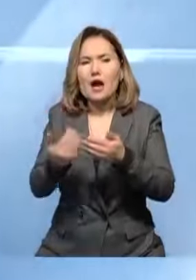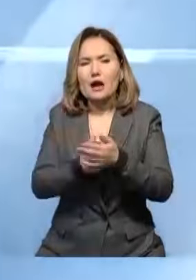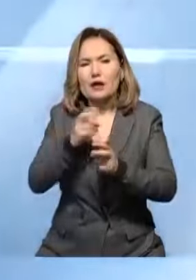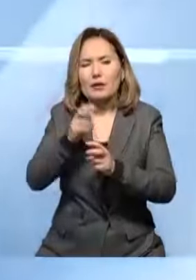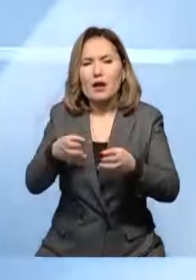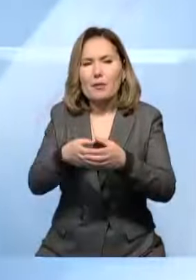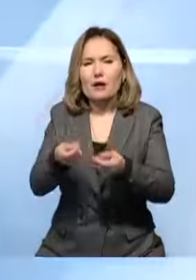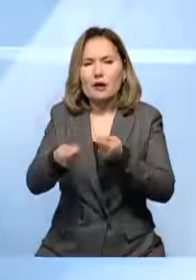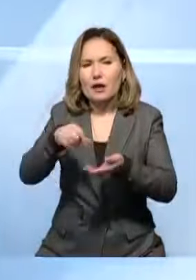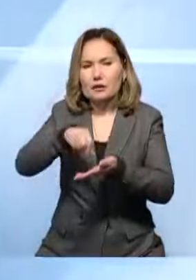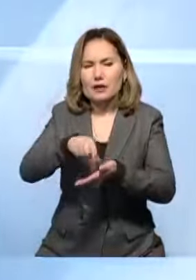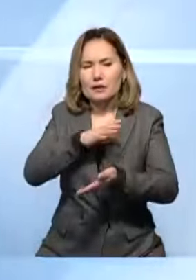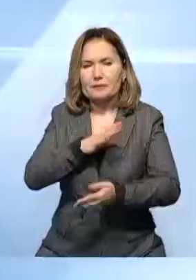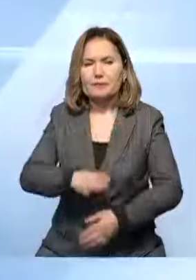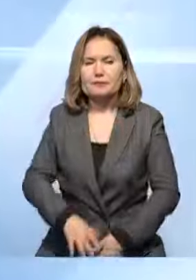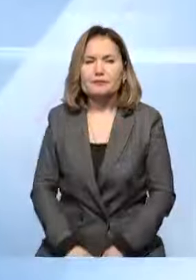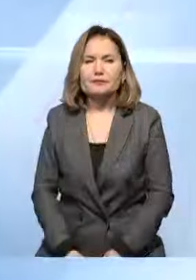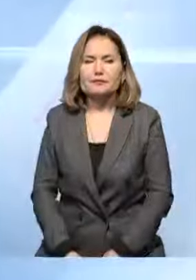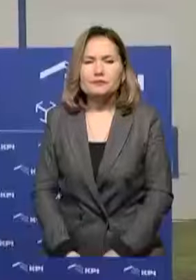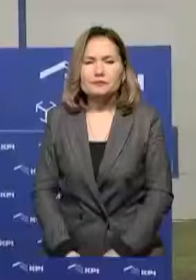өңдейтін компания басшылары қатысты.